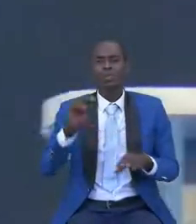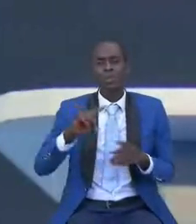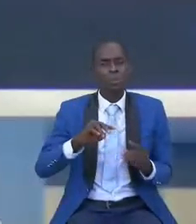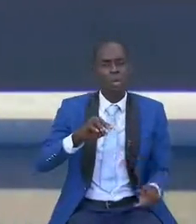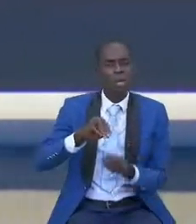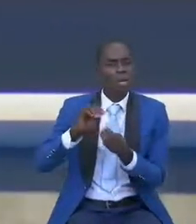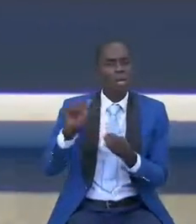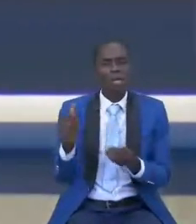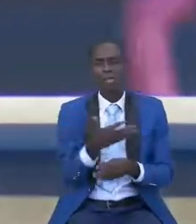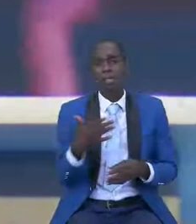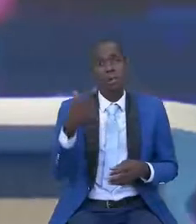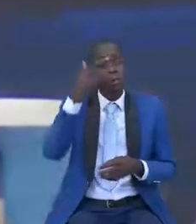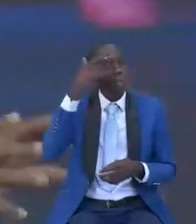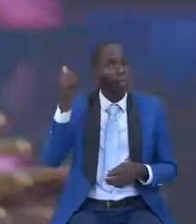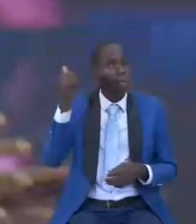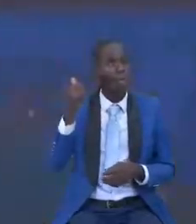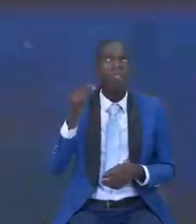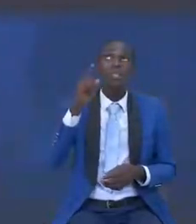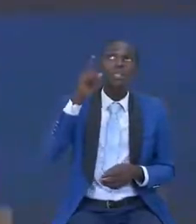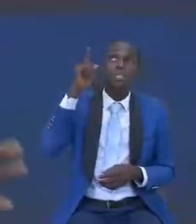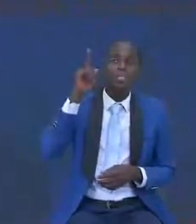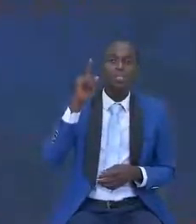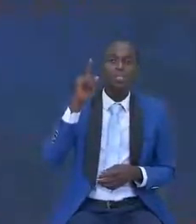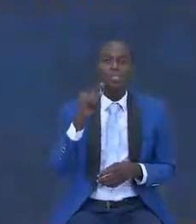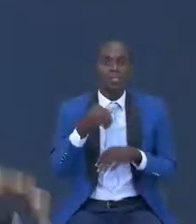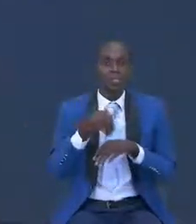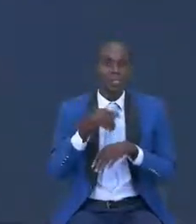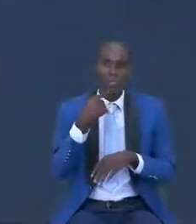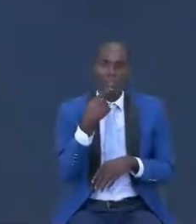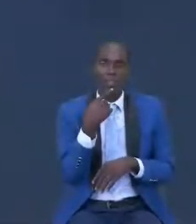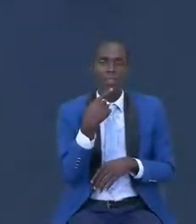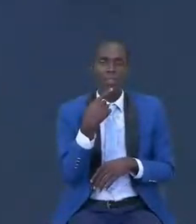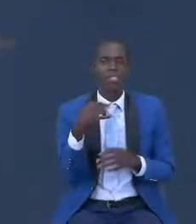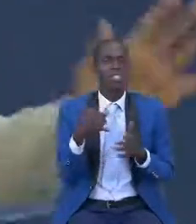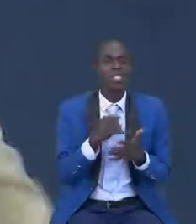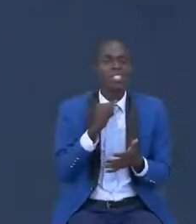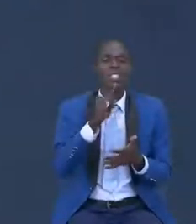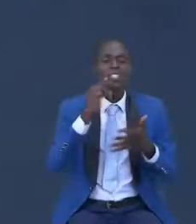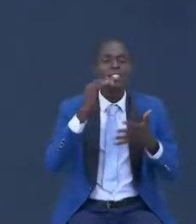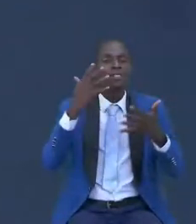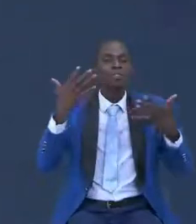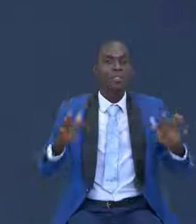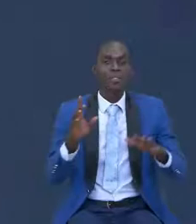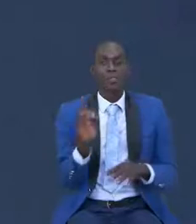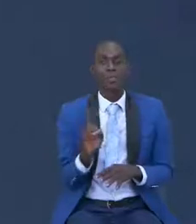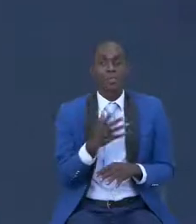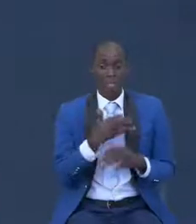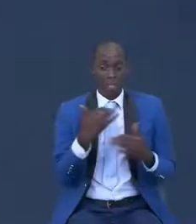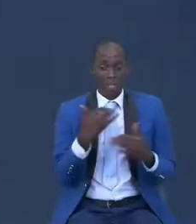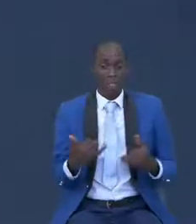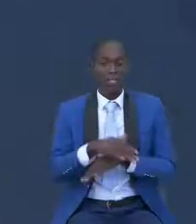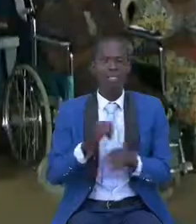ses œuvres. Nous n'avons pas besoin d'ajouter quoi que ce soit. Parce qu'il a dit, tout